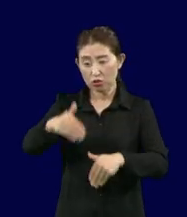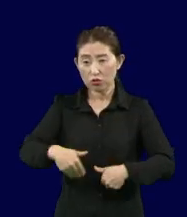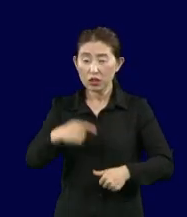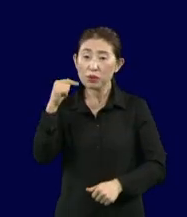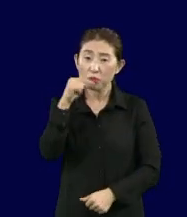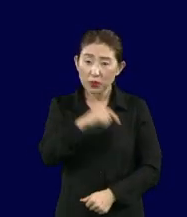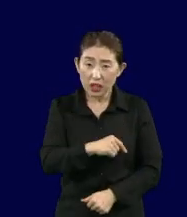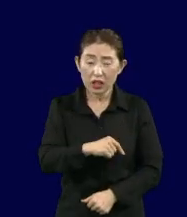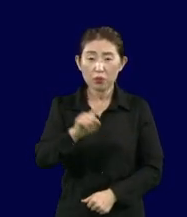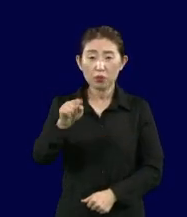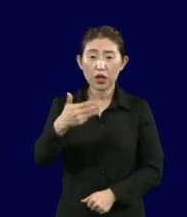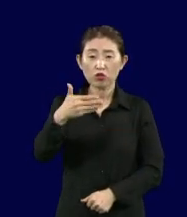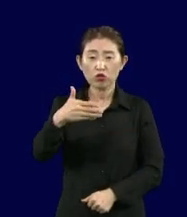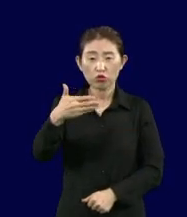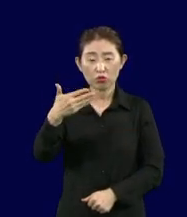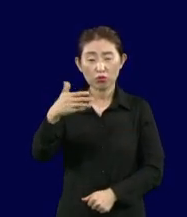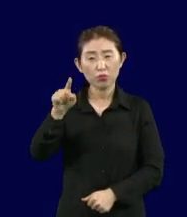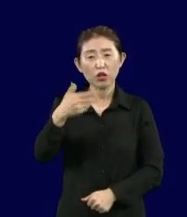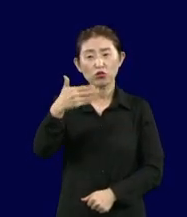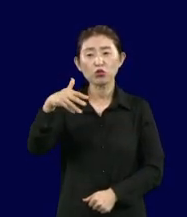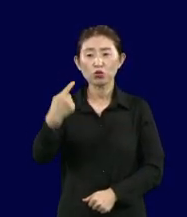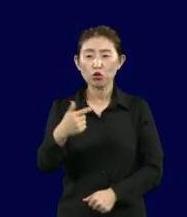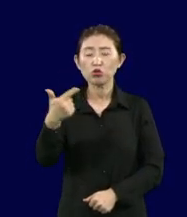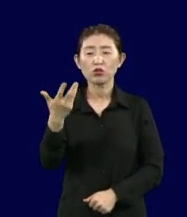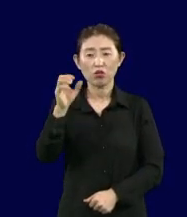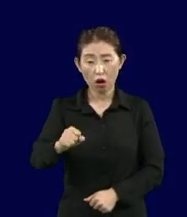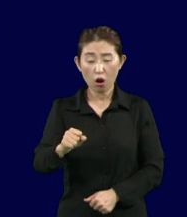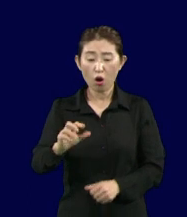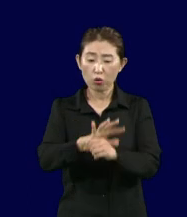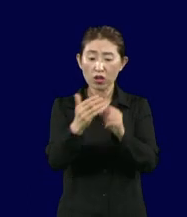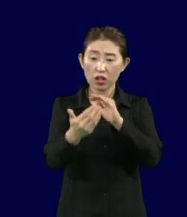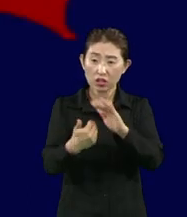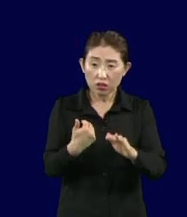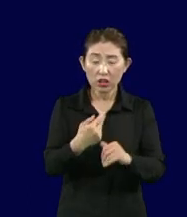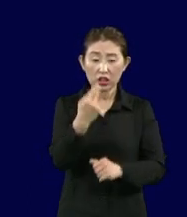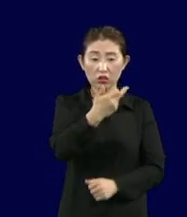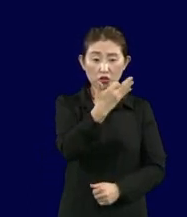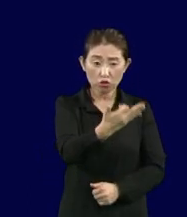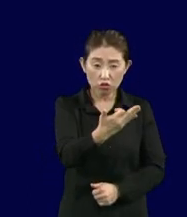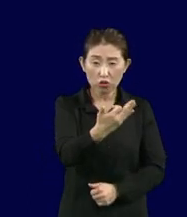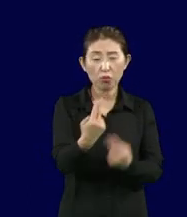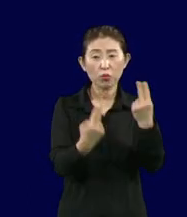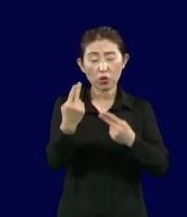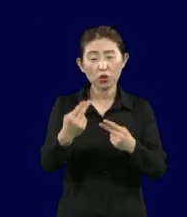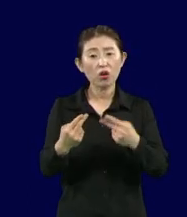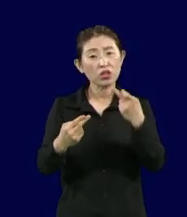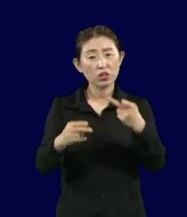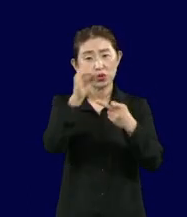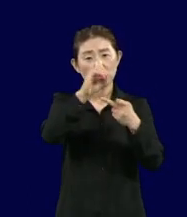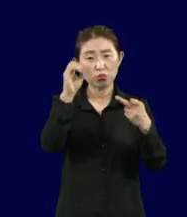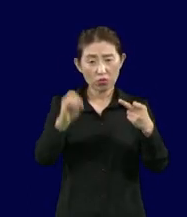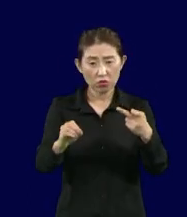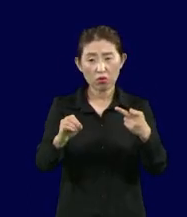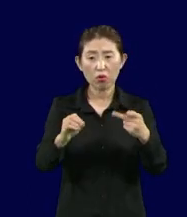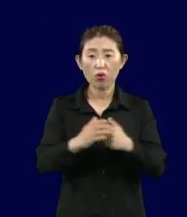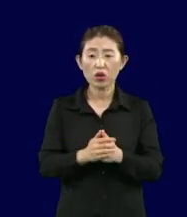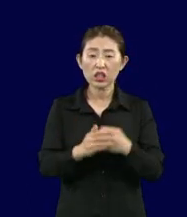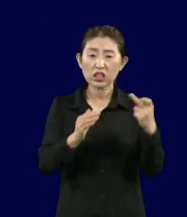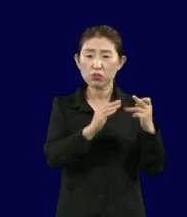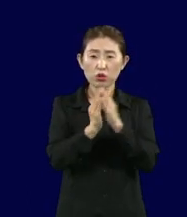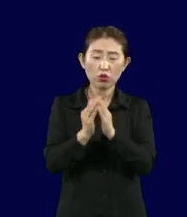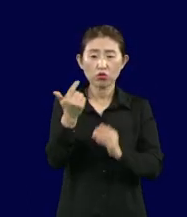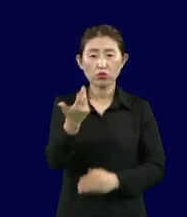가계부채 규모가 109조 6천억 원으로 코로나19 발생 전인 2019년 말에 비해 12.9%